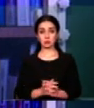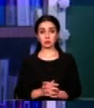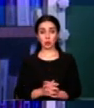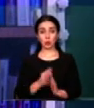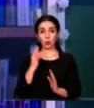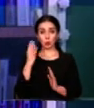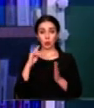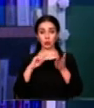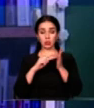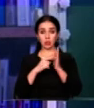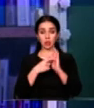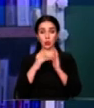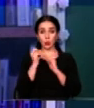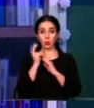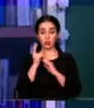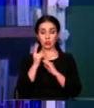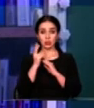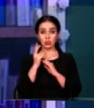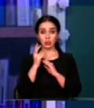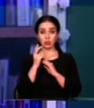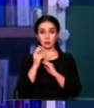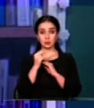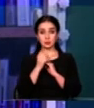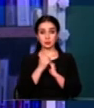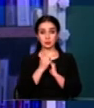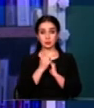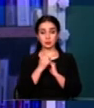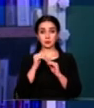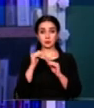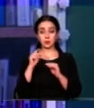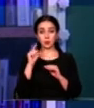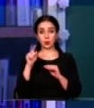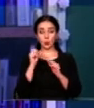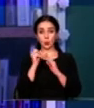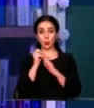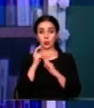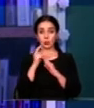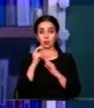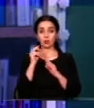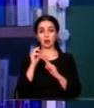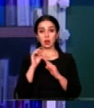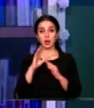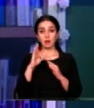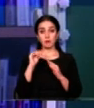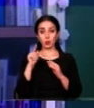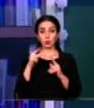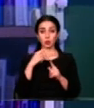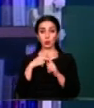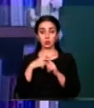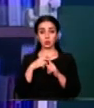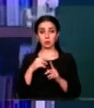4 kara 12 har bitta uglerodimizning nisbiy atom massasi 12 ga teng va bunga